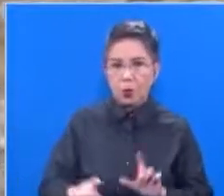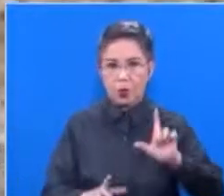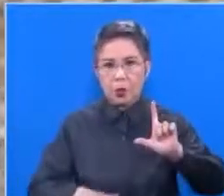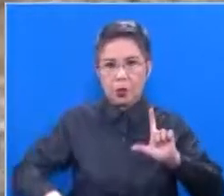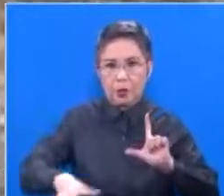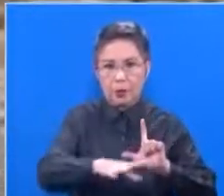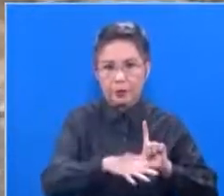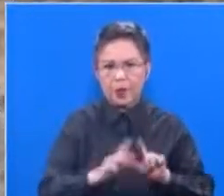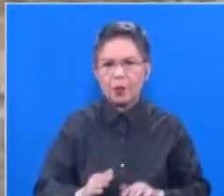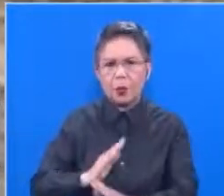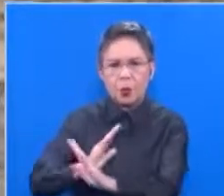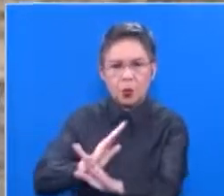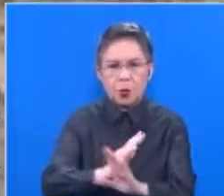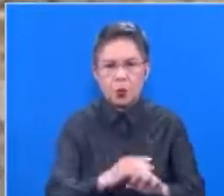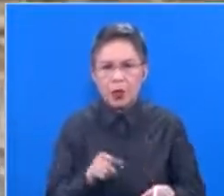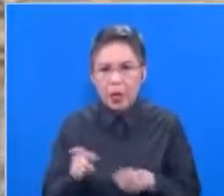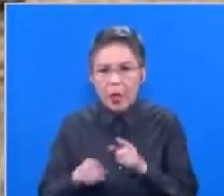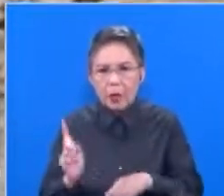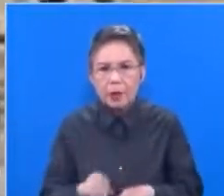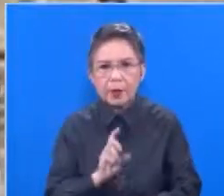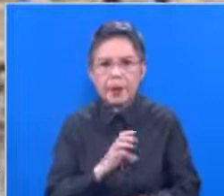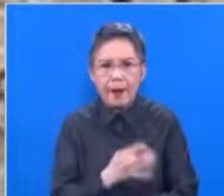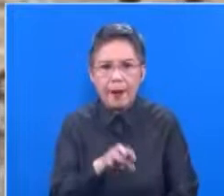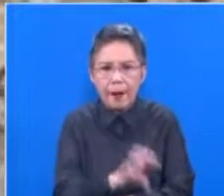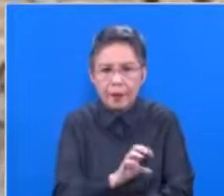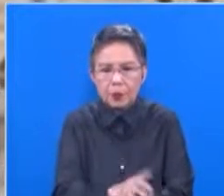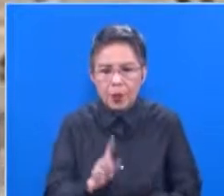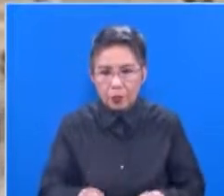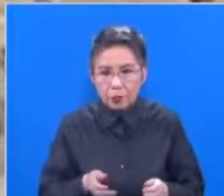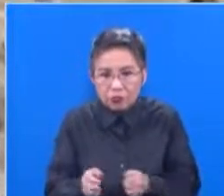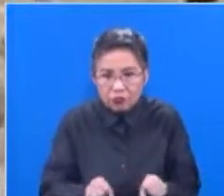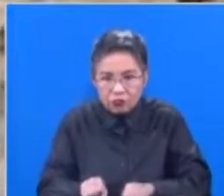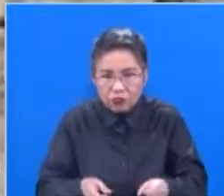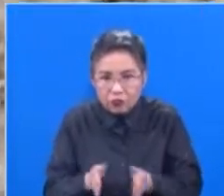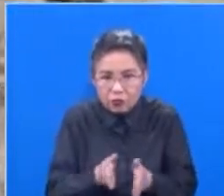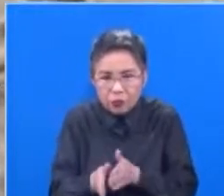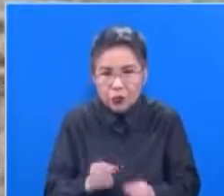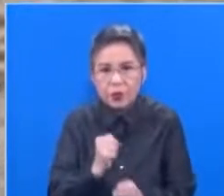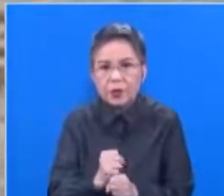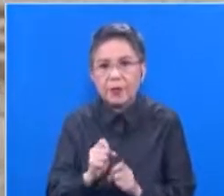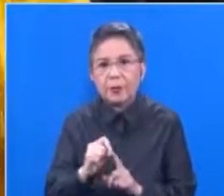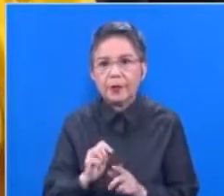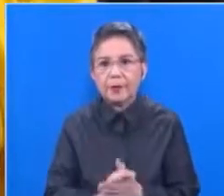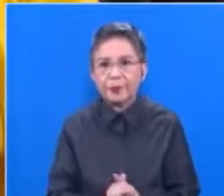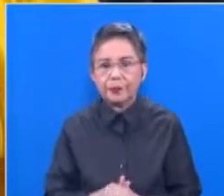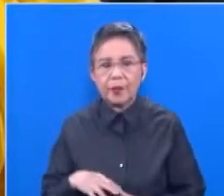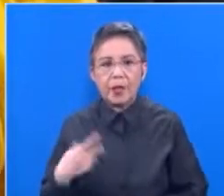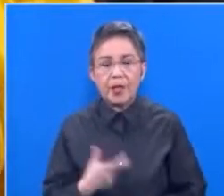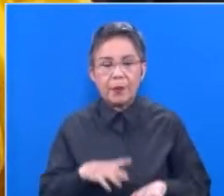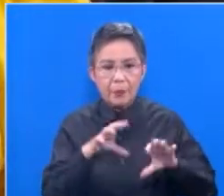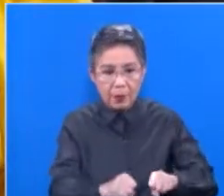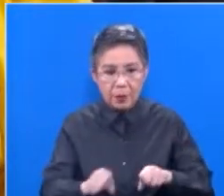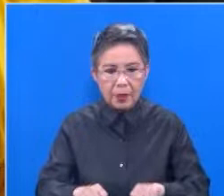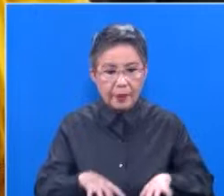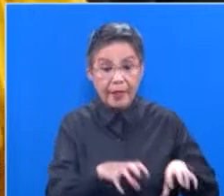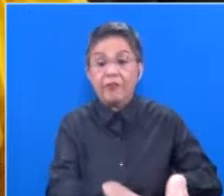ini dilakukan untuk mengantisipasi gangguan dari anjing liar saat berlangsungnya MotoGP. Jadi kita juga menangkap atau